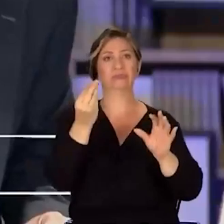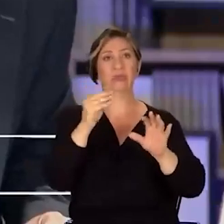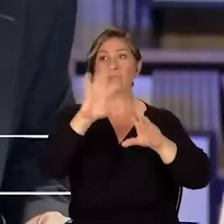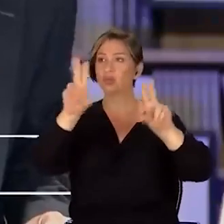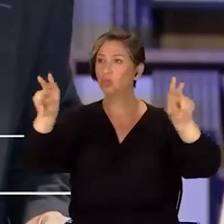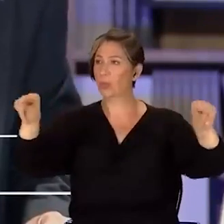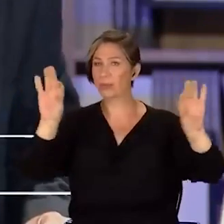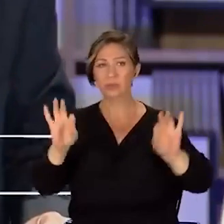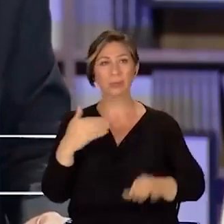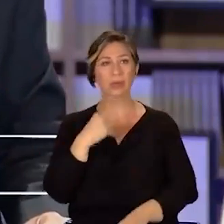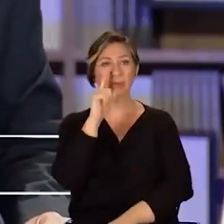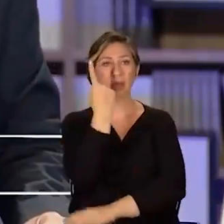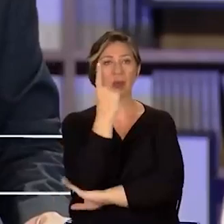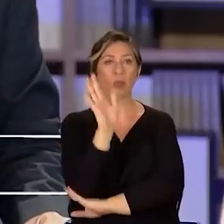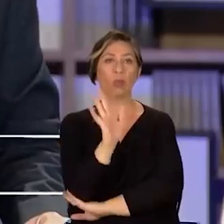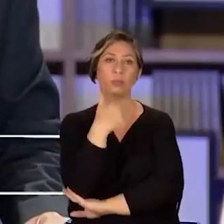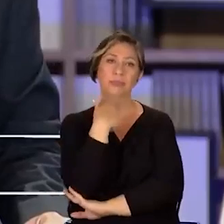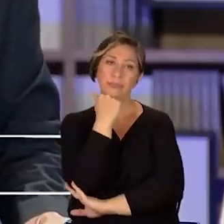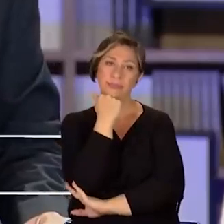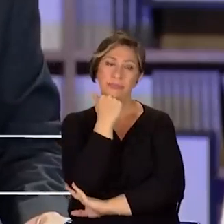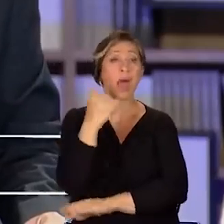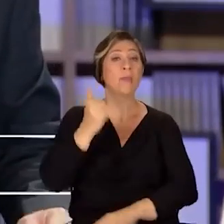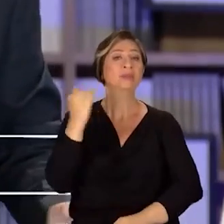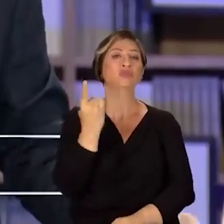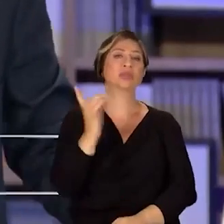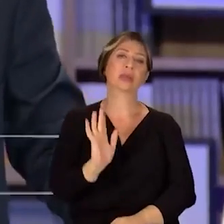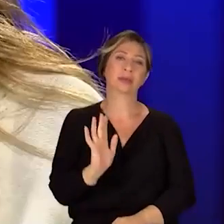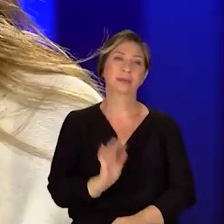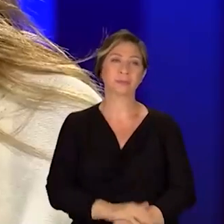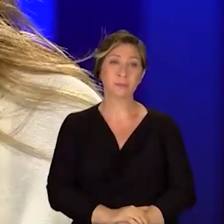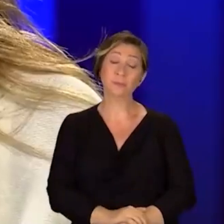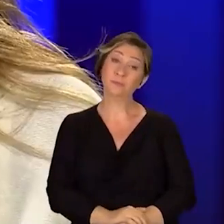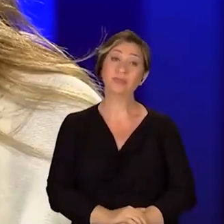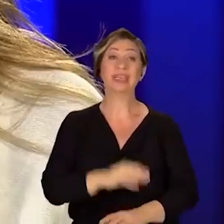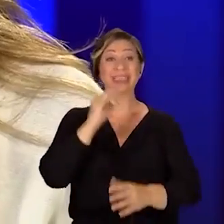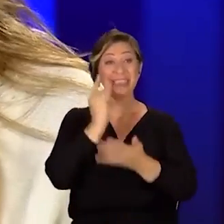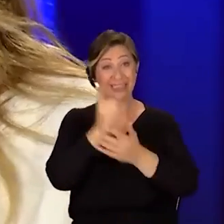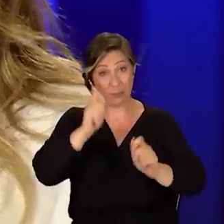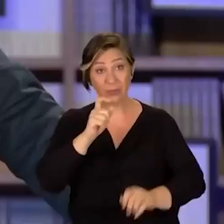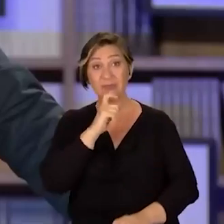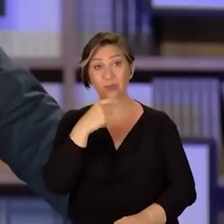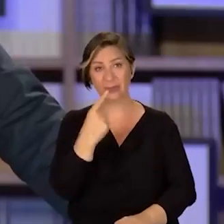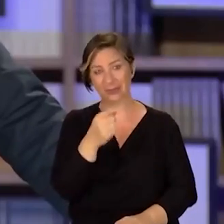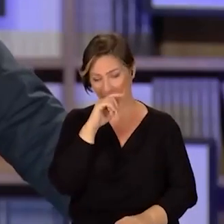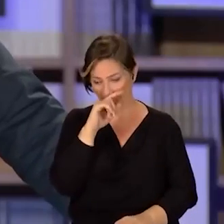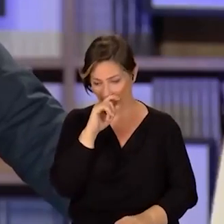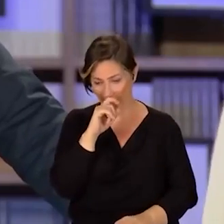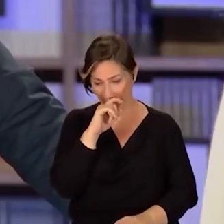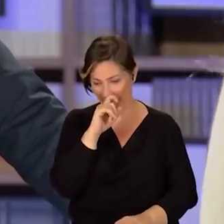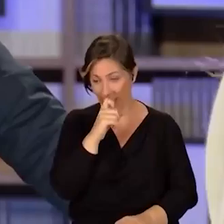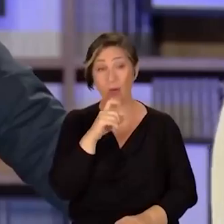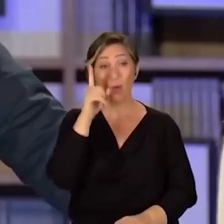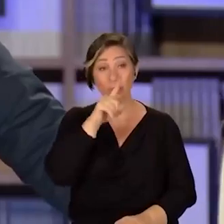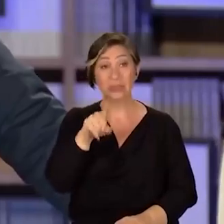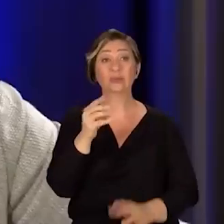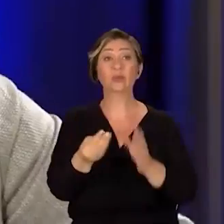uyumaya başlıyor. Bu sefer de yalnız kalıyorum. Berbat bir şey. Yani seks yapıyorum derken yanlış söyledim. Evet. Onun